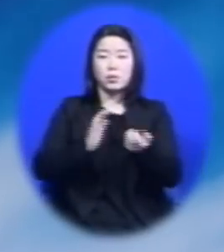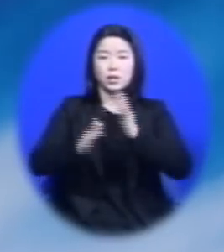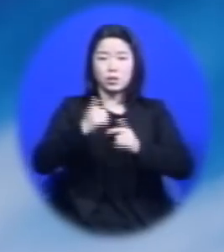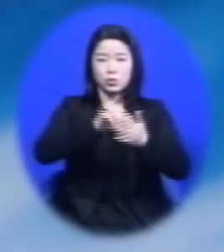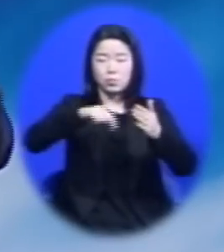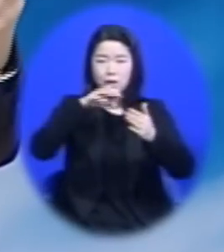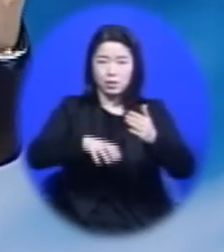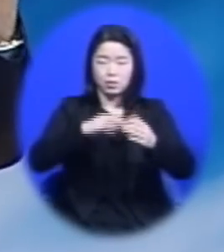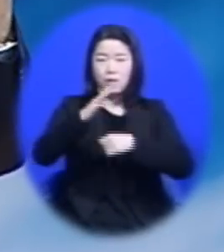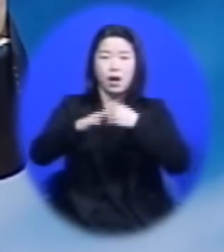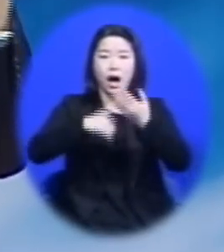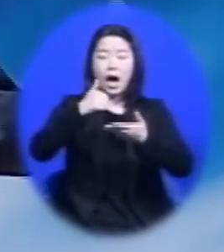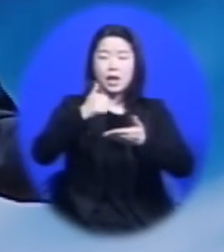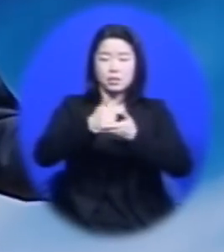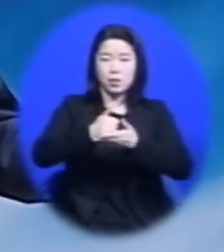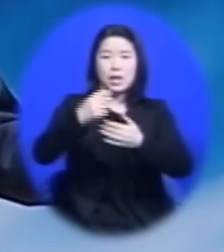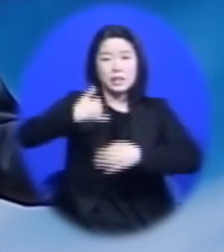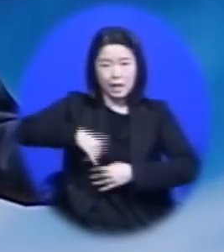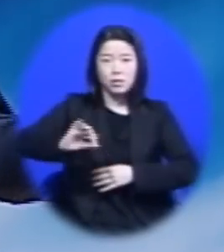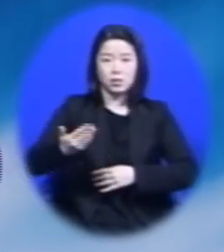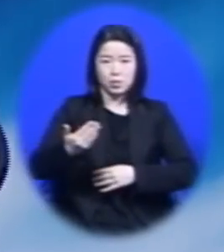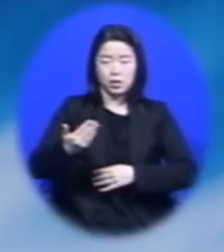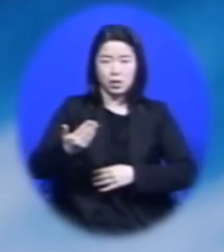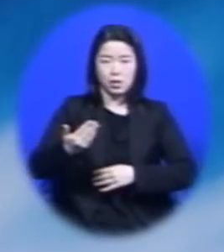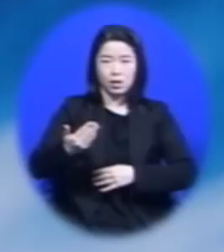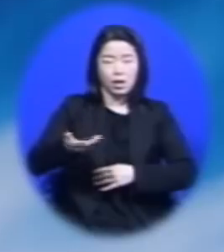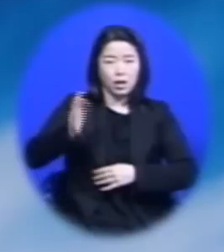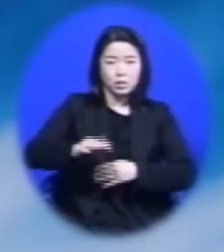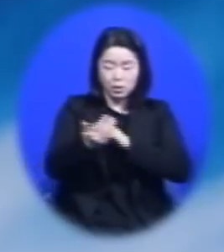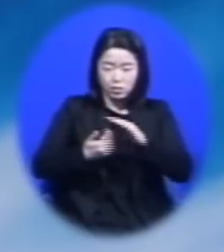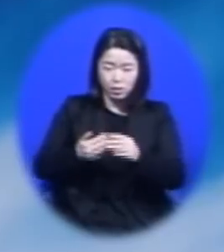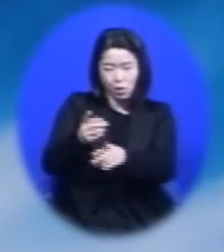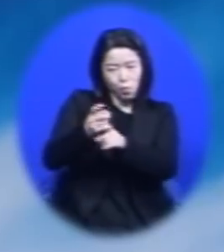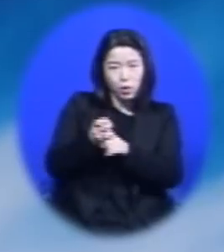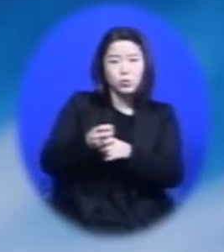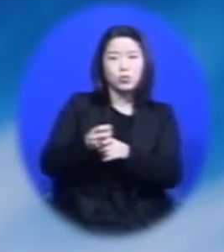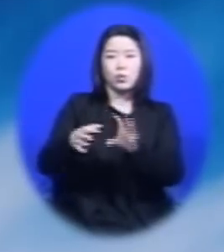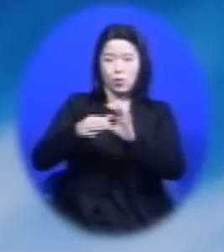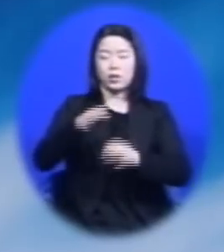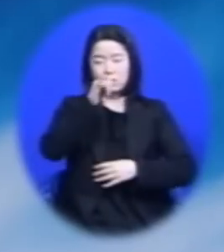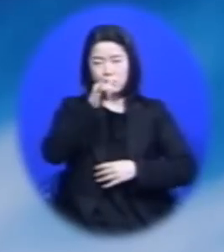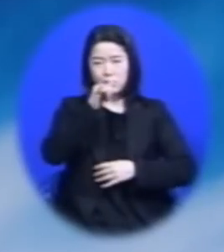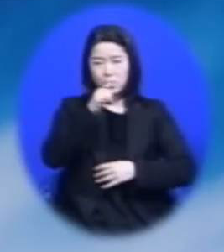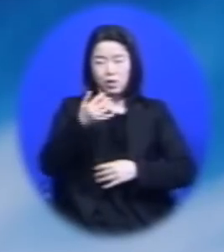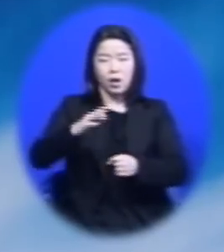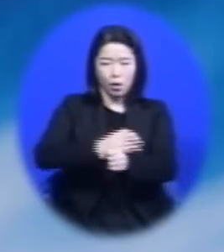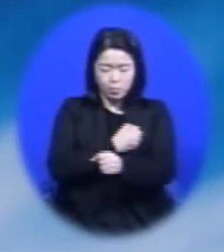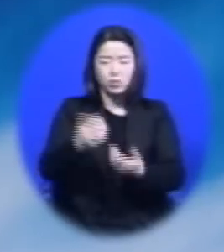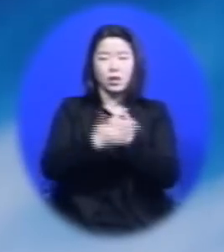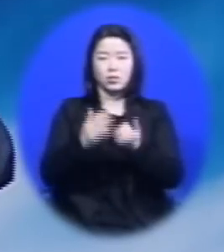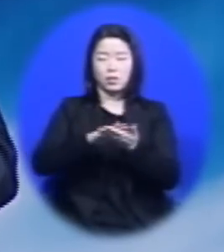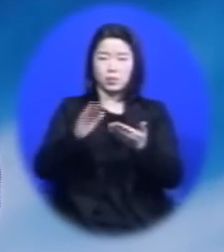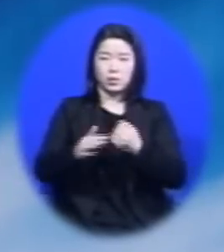자녀가 됩니다 원래는 하나님과 원수 원수 지간이 이건 엄청난 은혜죠